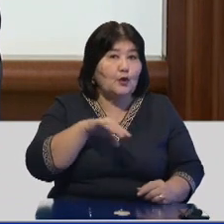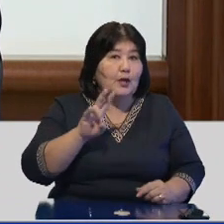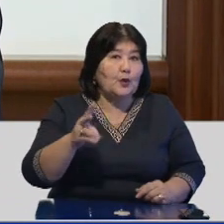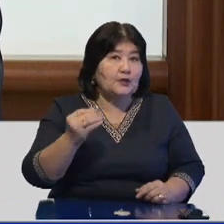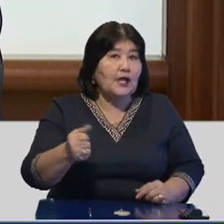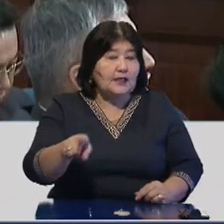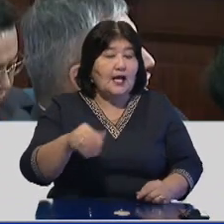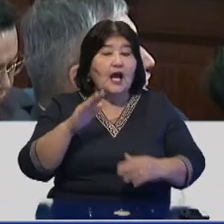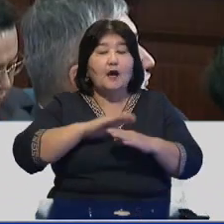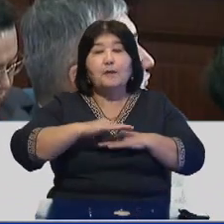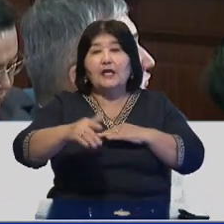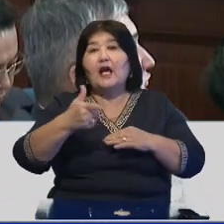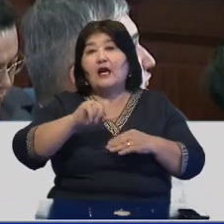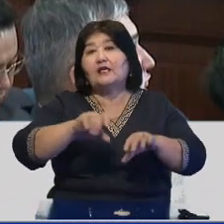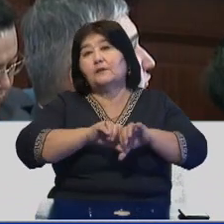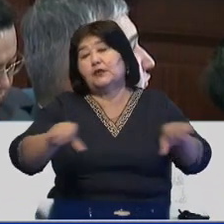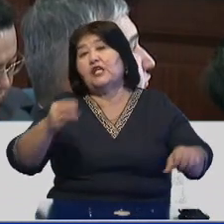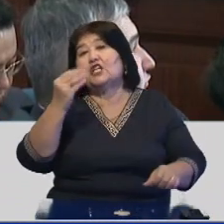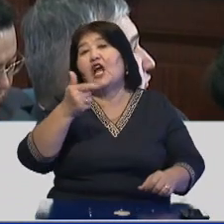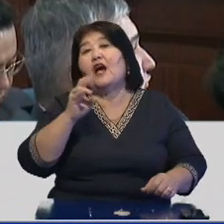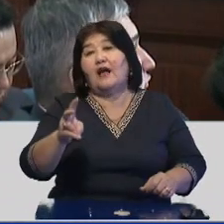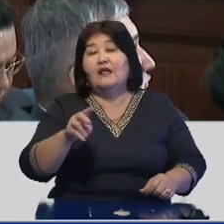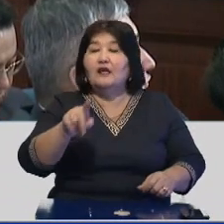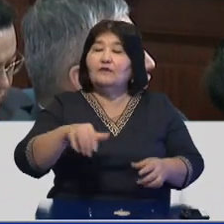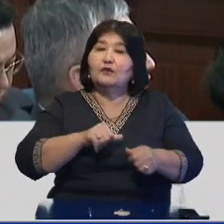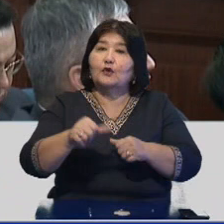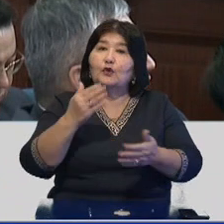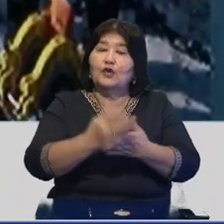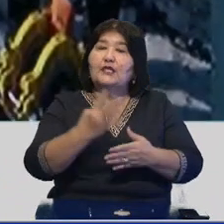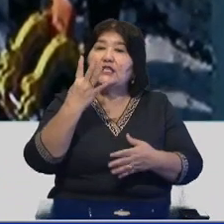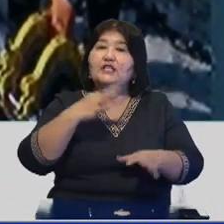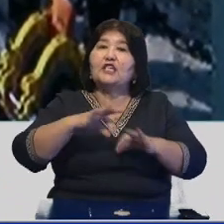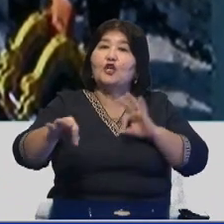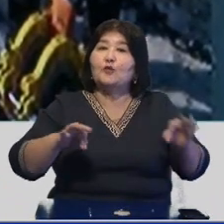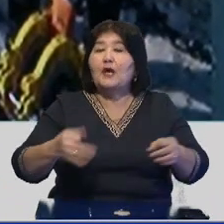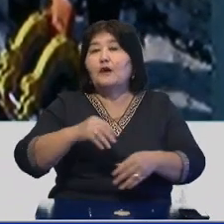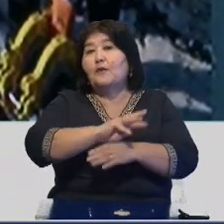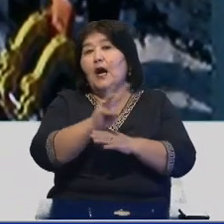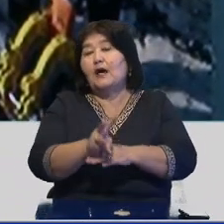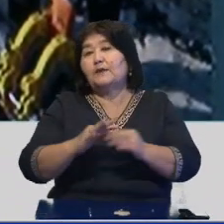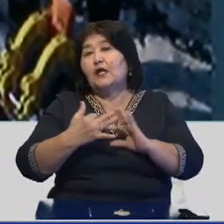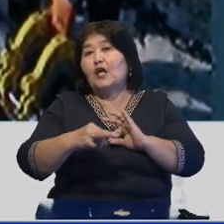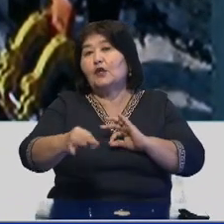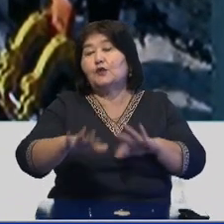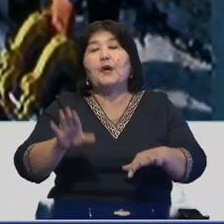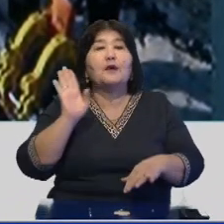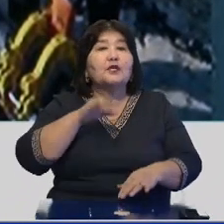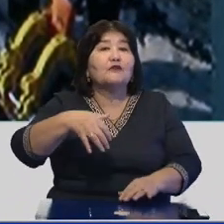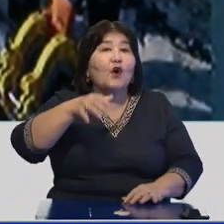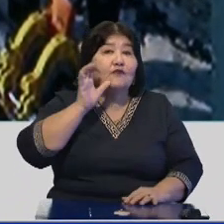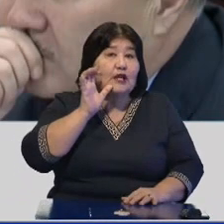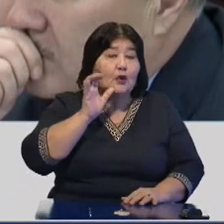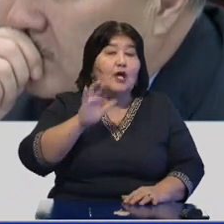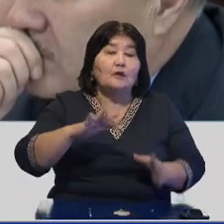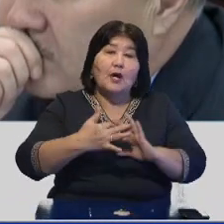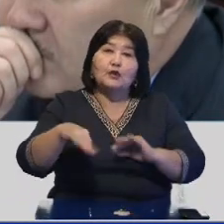тенге на прокладку газопровода в аул Шаган Кроме того в районе реализуется четыре проекта по обеспечению населённых пунктов питьевой водой в